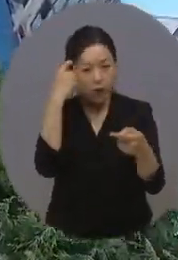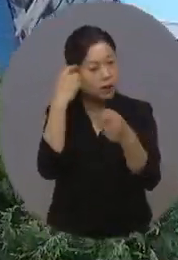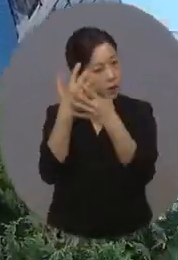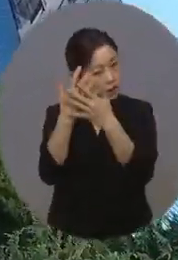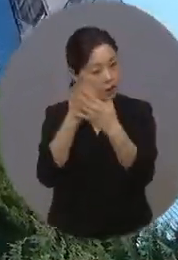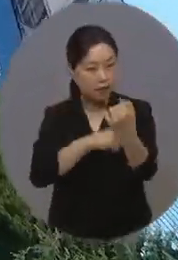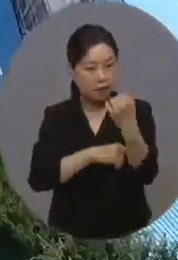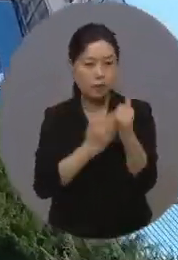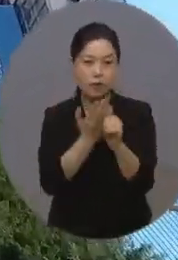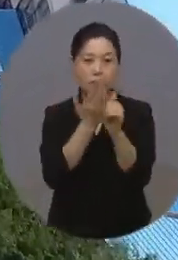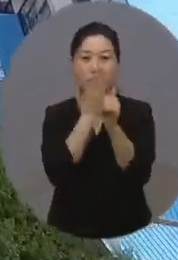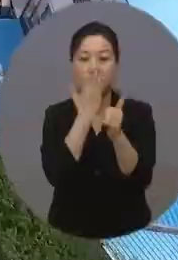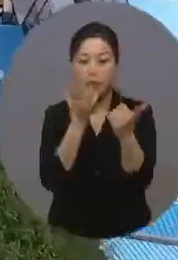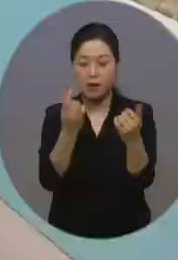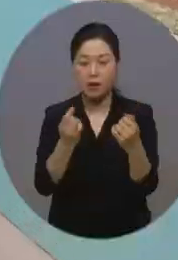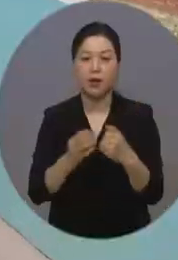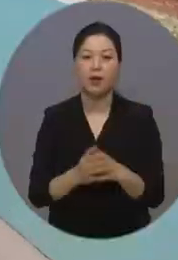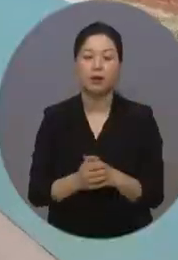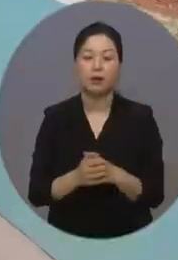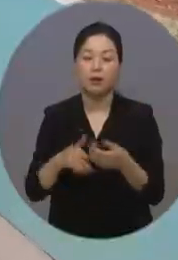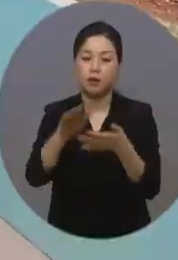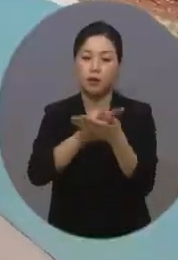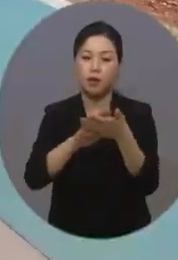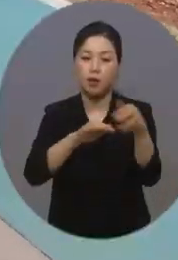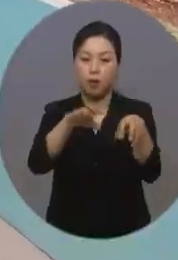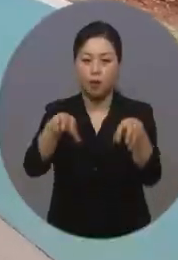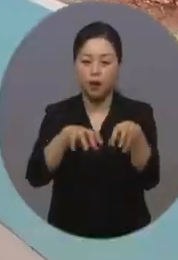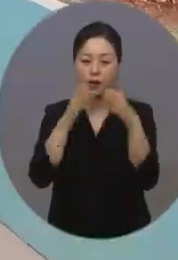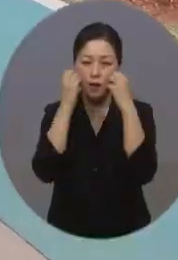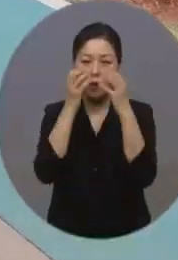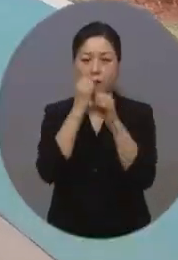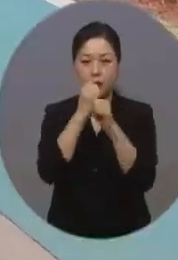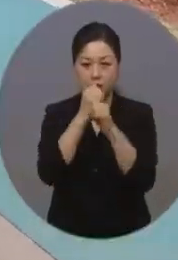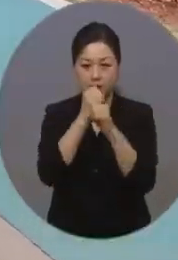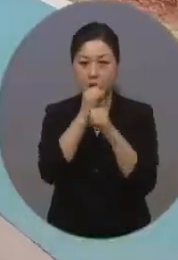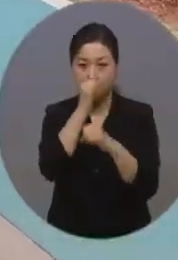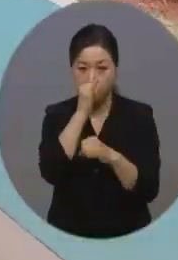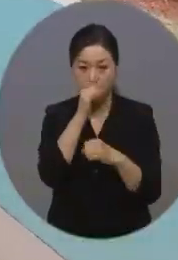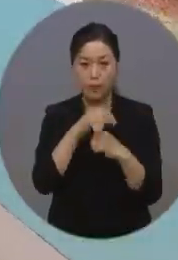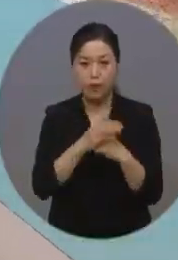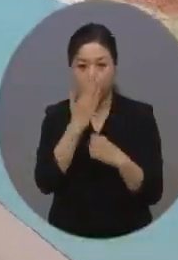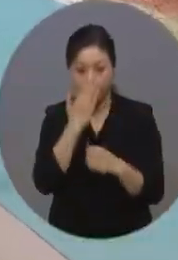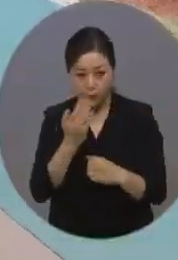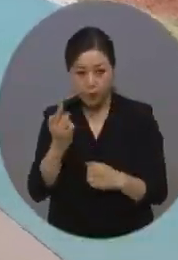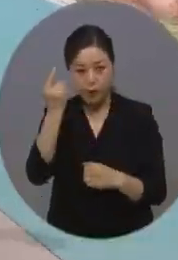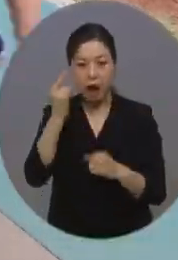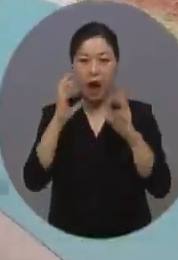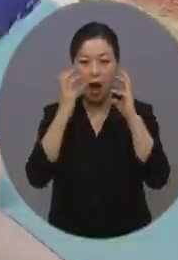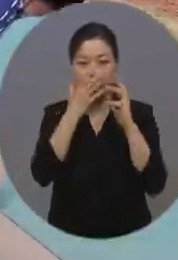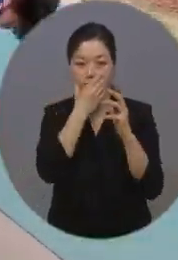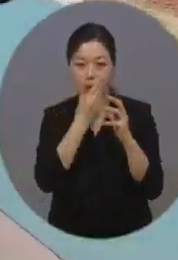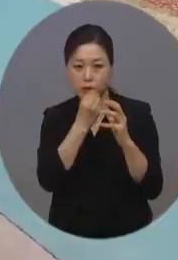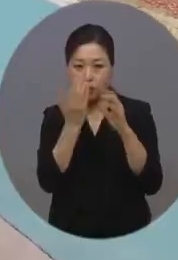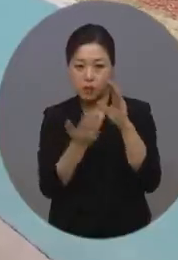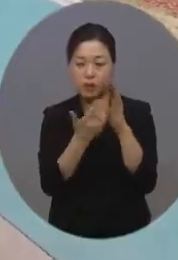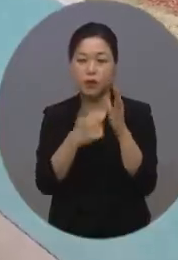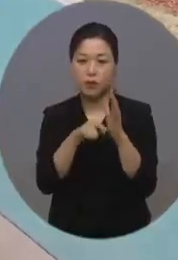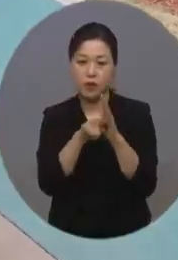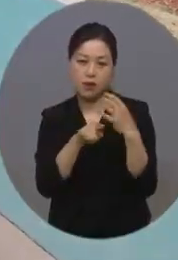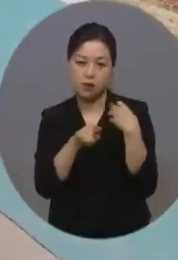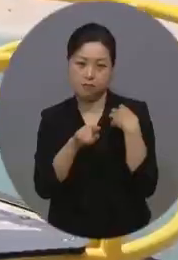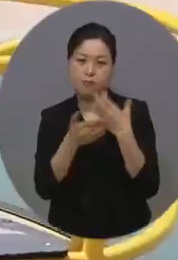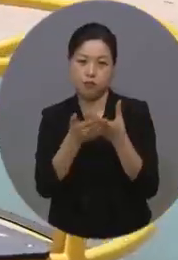놀이터로 재창조한 놀이공간을 의미하며 순천시 아동복지 실현의 한 축을 담당하고